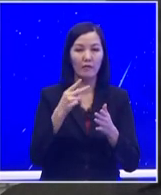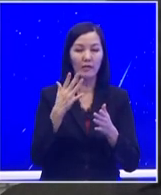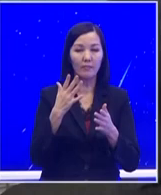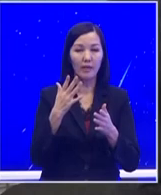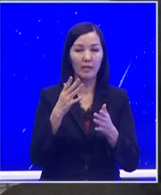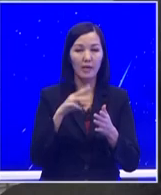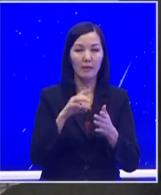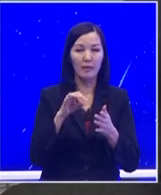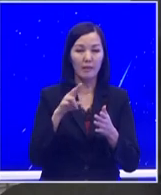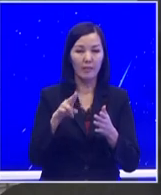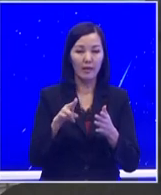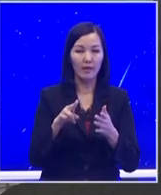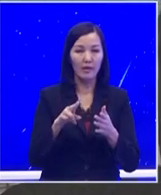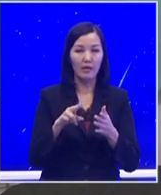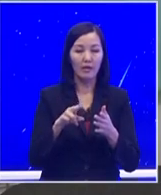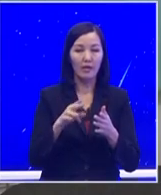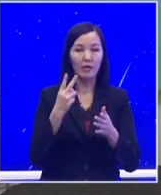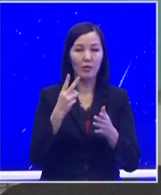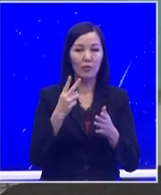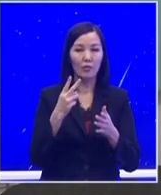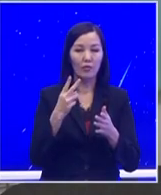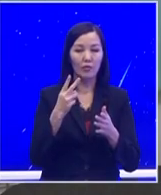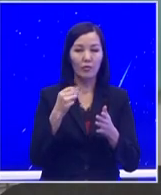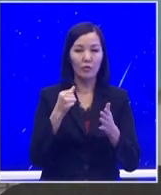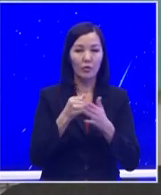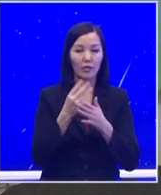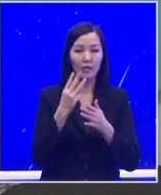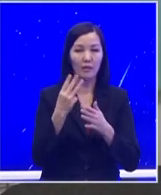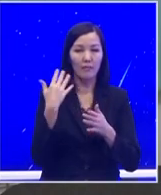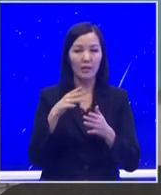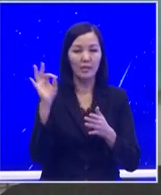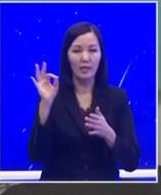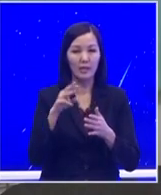0,25 МРП, от 2 до 3 лет 50 МРП и